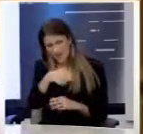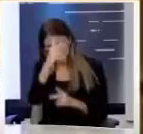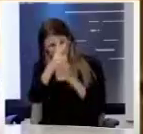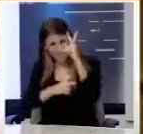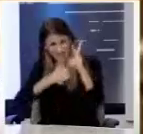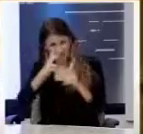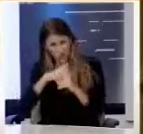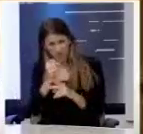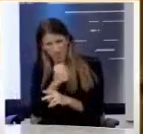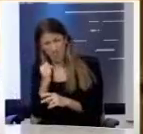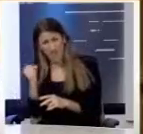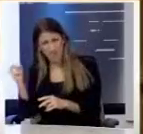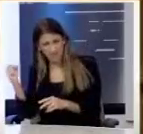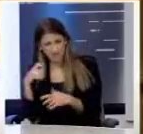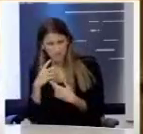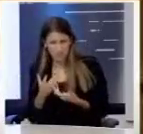ότι είναι ακροδεξιοί,